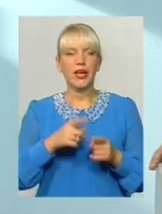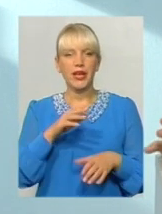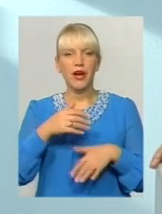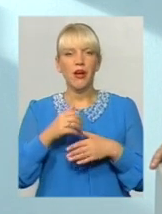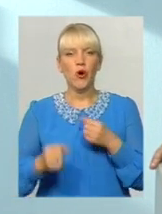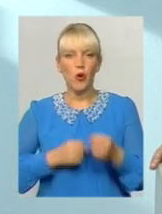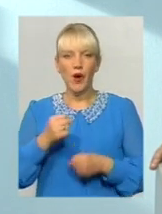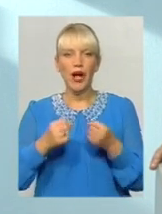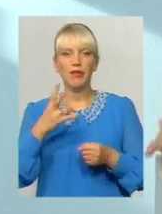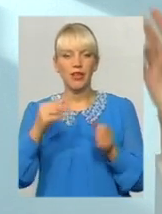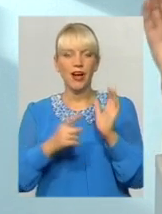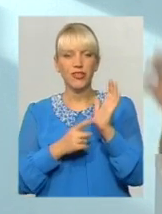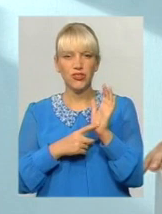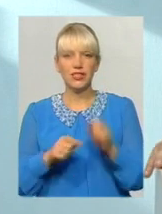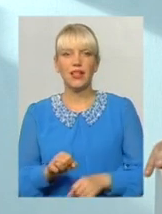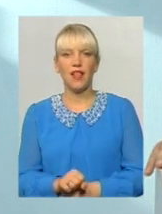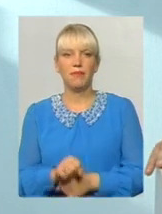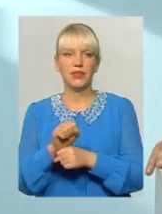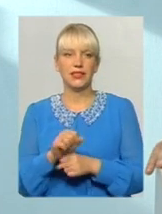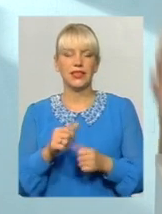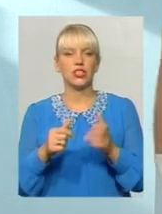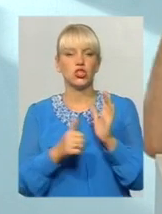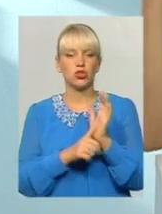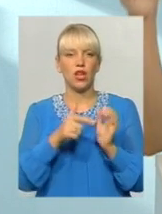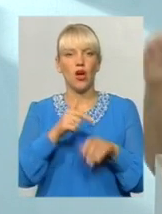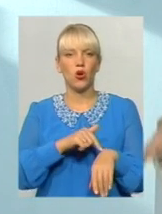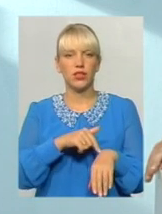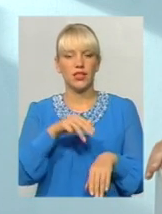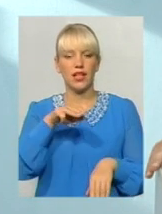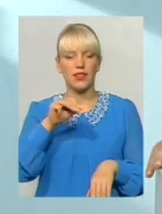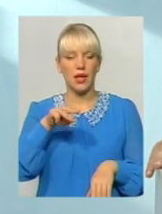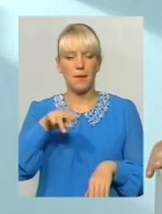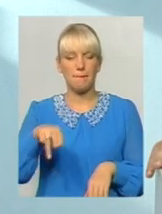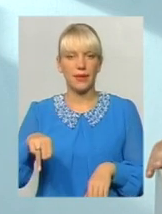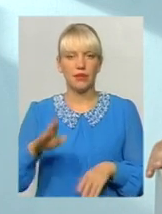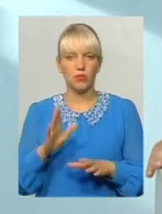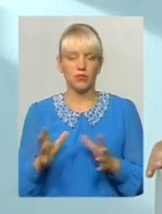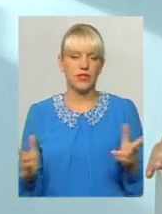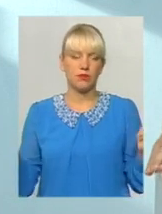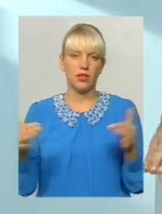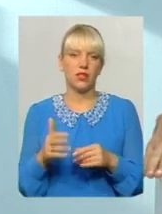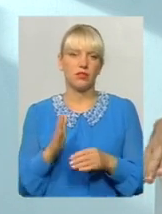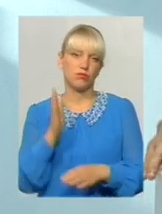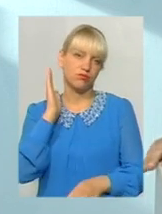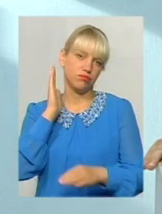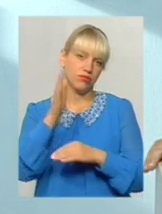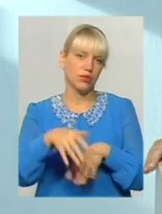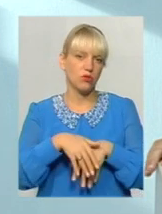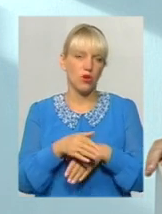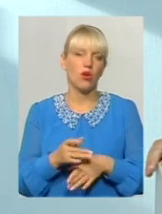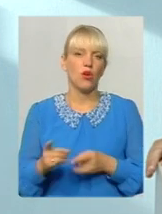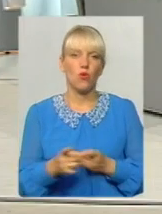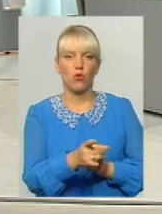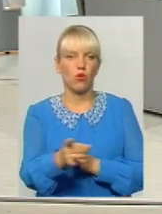6. Завтра 7 година на темпі збираємося всі, і автоколона будемо рухатися. А що стосується того, що ви